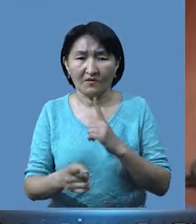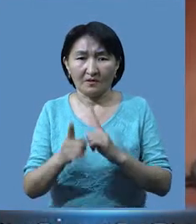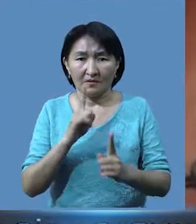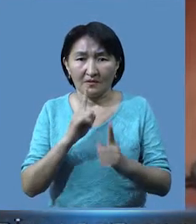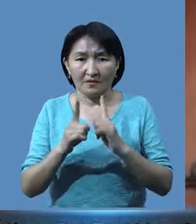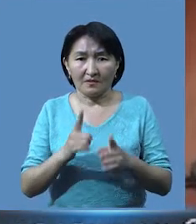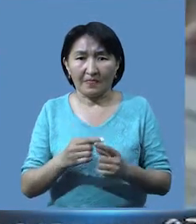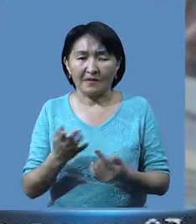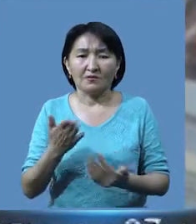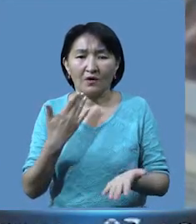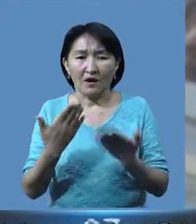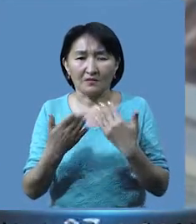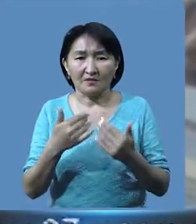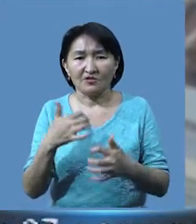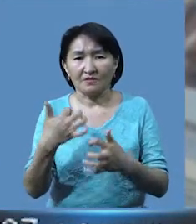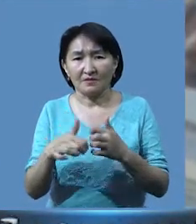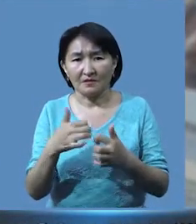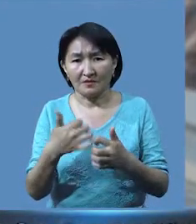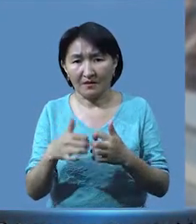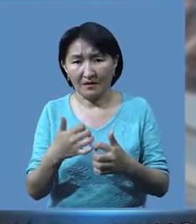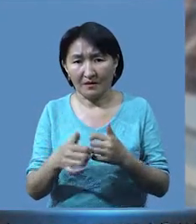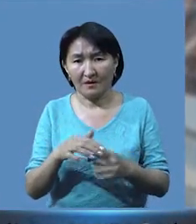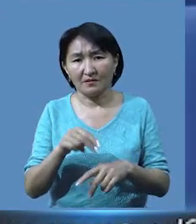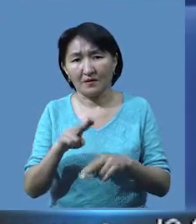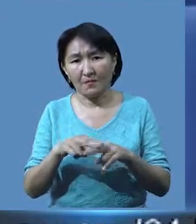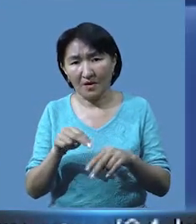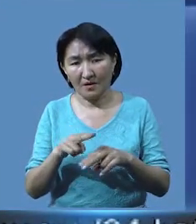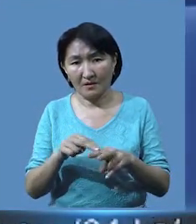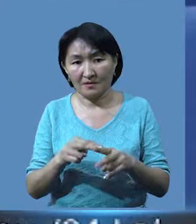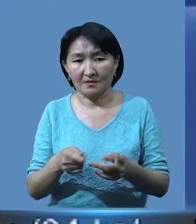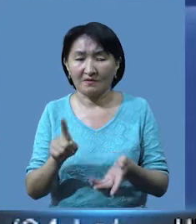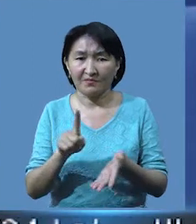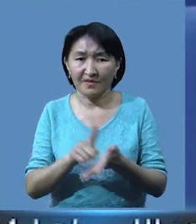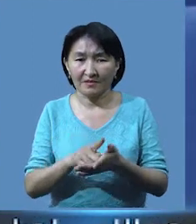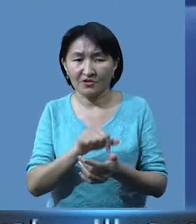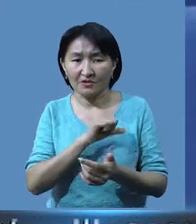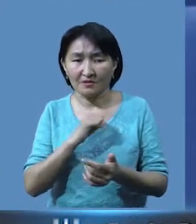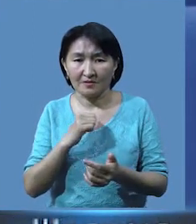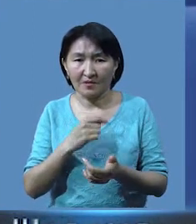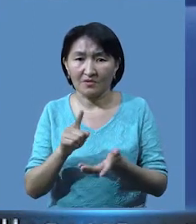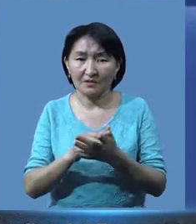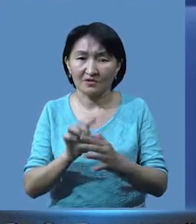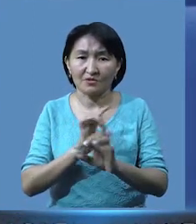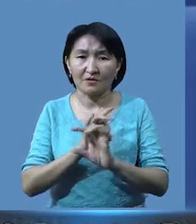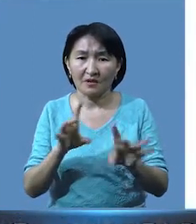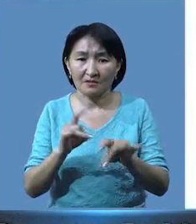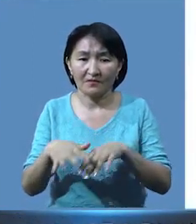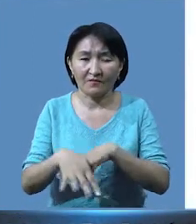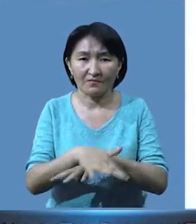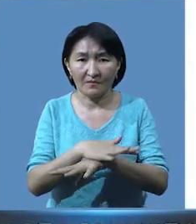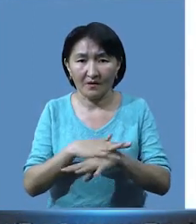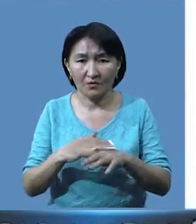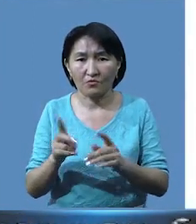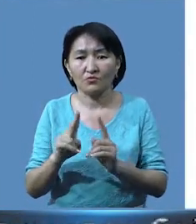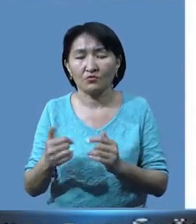деген қарым-қатынасы. Кеңестіктердің сөзінше, тексеріс кезінде кейбір учаскелік полицейлер өзіне қарасты аймақ тұрғындарымен мүлдем таныс